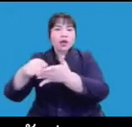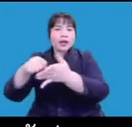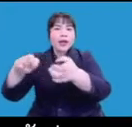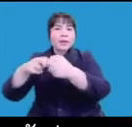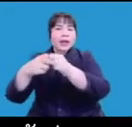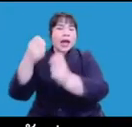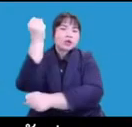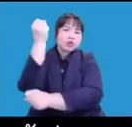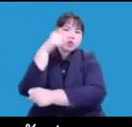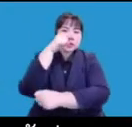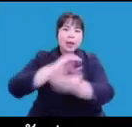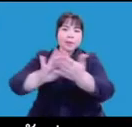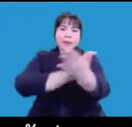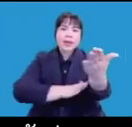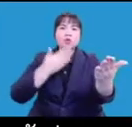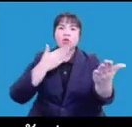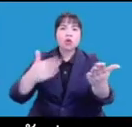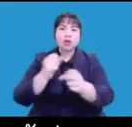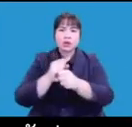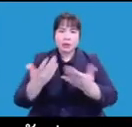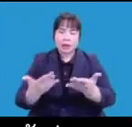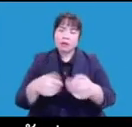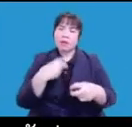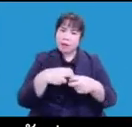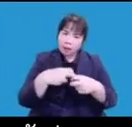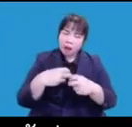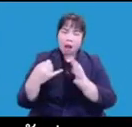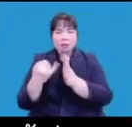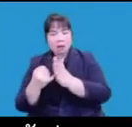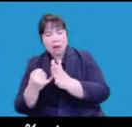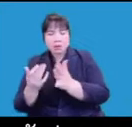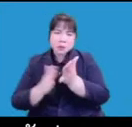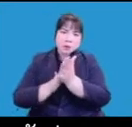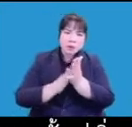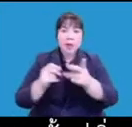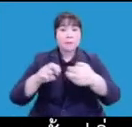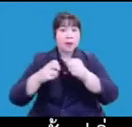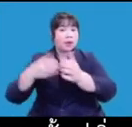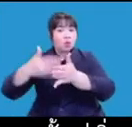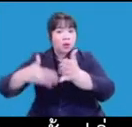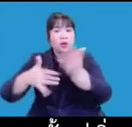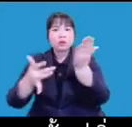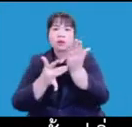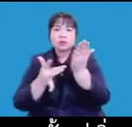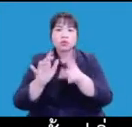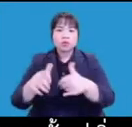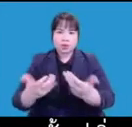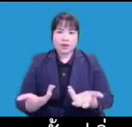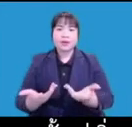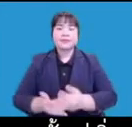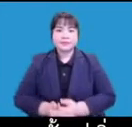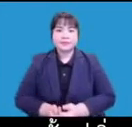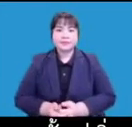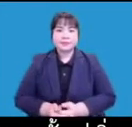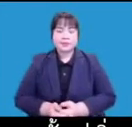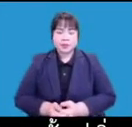ความยากจนระดับประเทศอย่างยั่งยืนนั้นเนี่ยมีความยากง่ายความท้าทายหรืออุปสรรคในเชิงเทคโนโลยีอย่างไรกันบ้างนะ